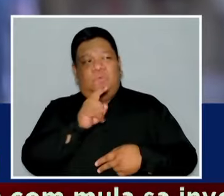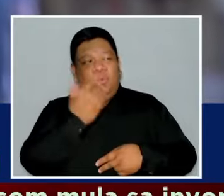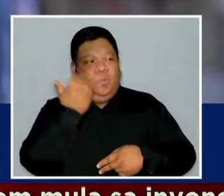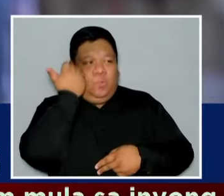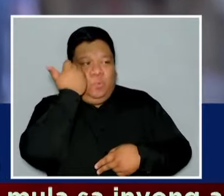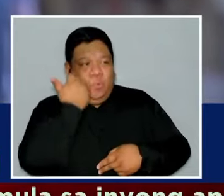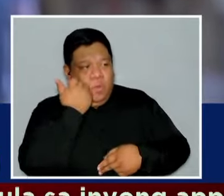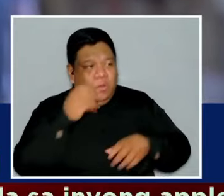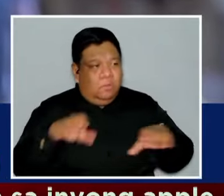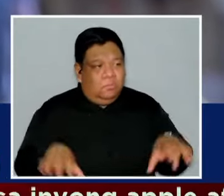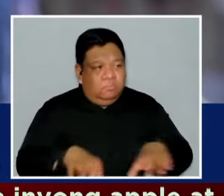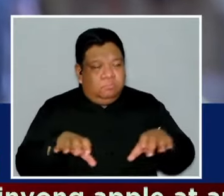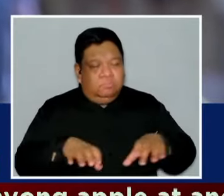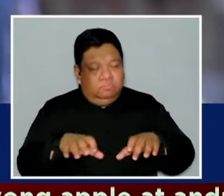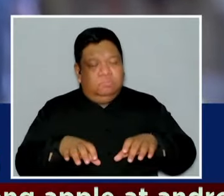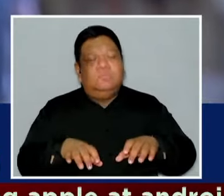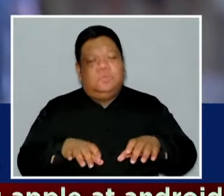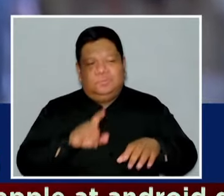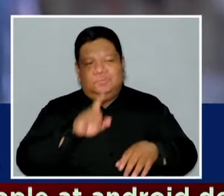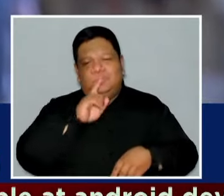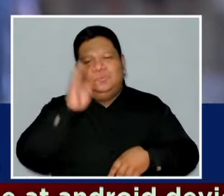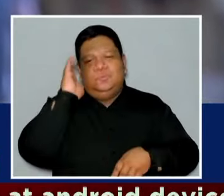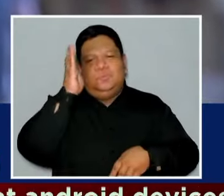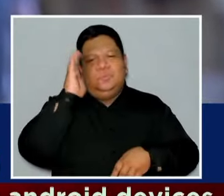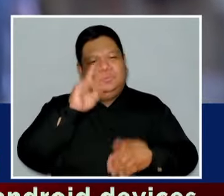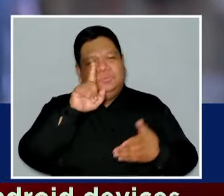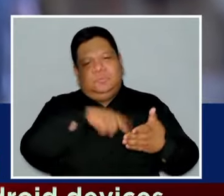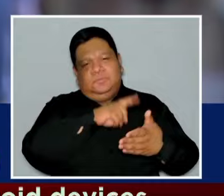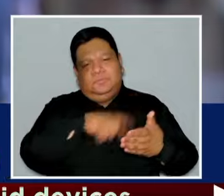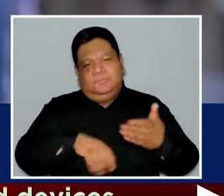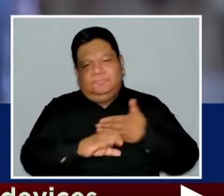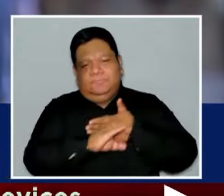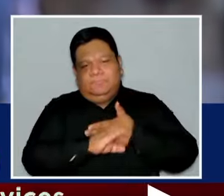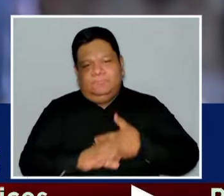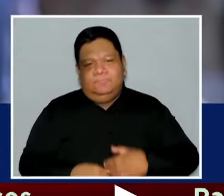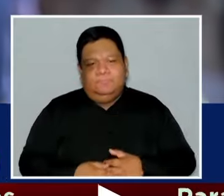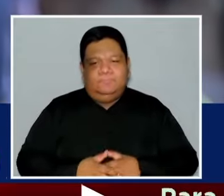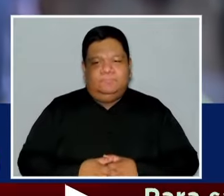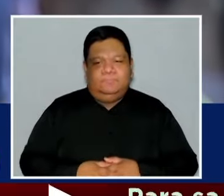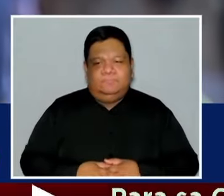unfortunate incident, no? Definitely, we will be canceling contracts.